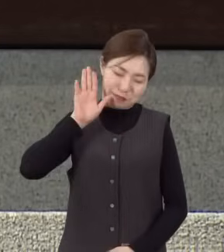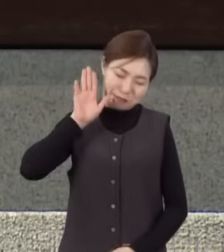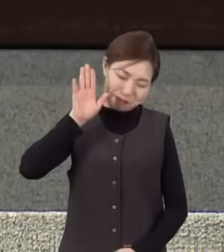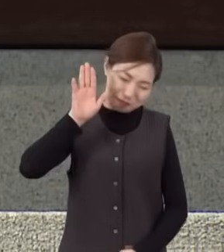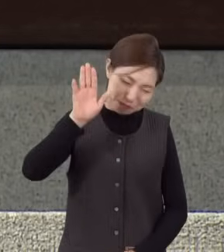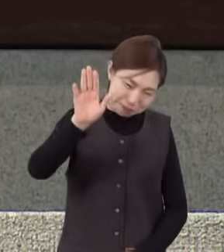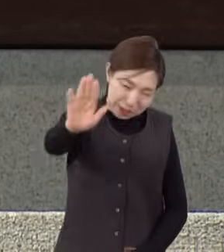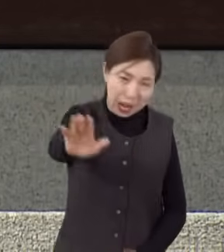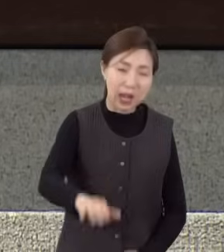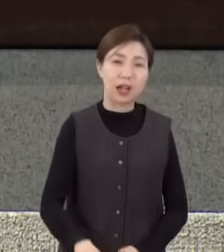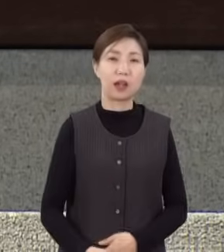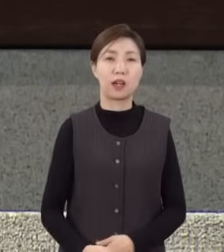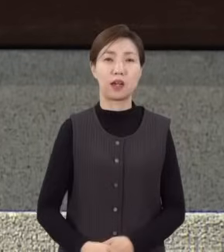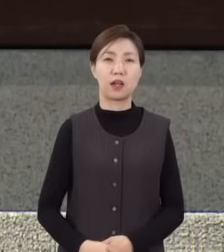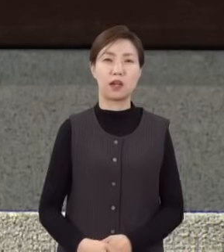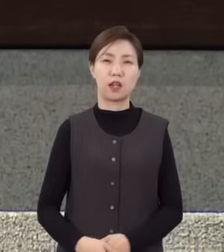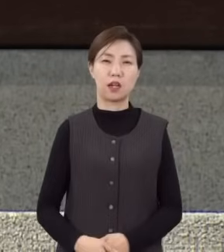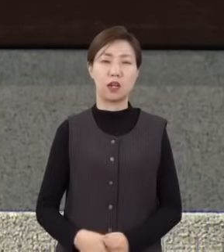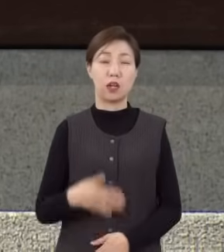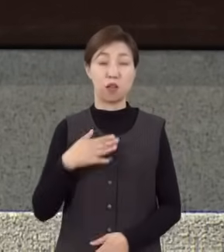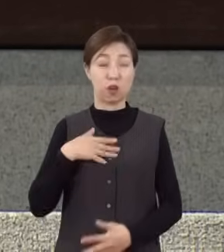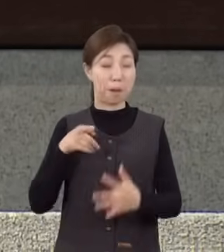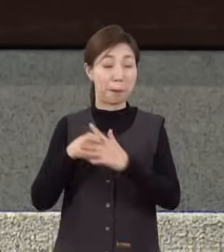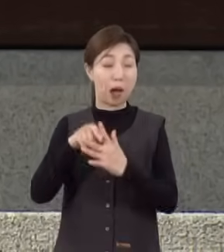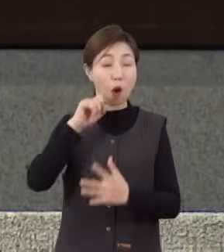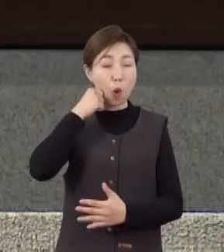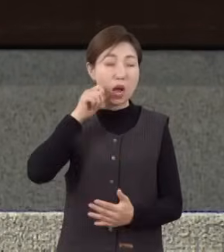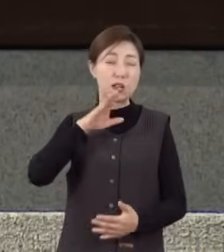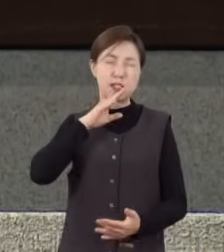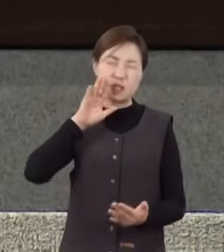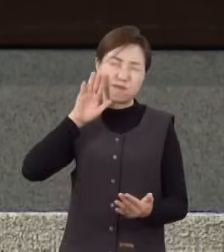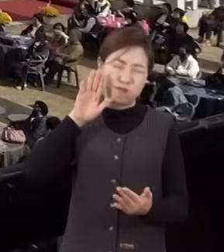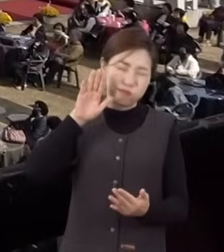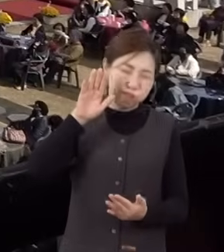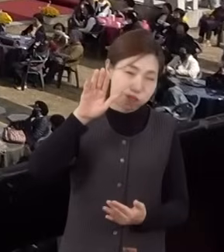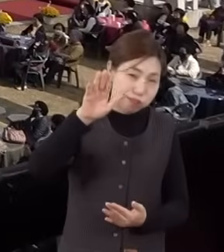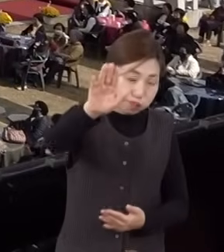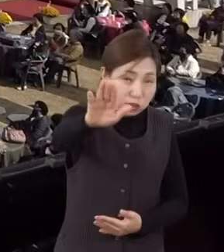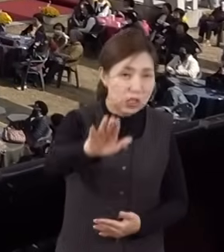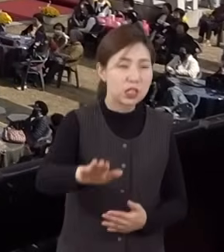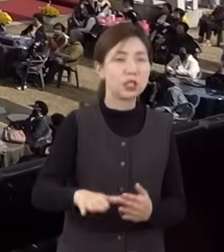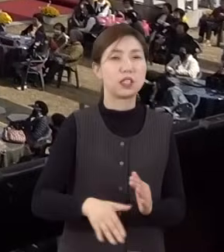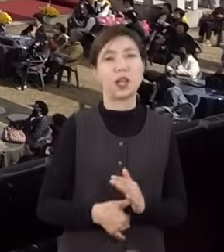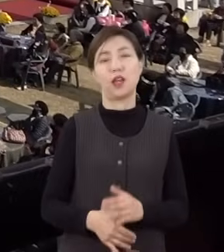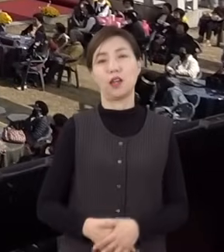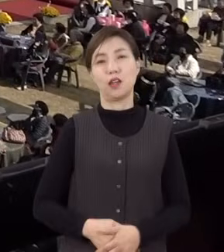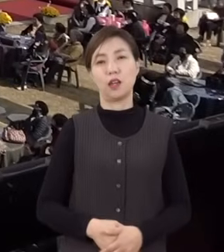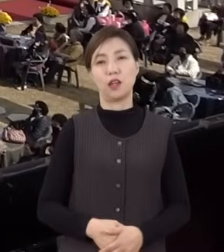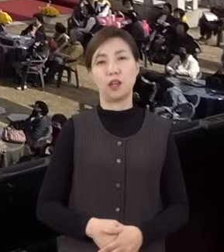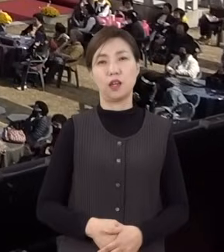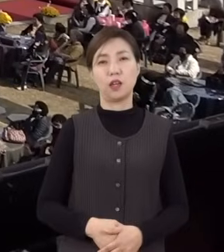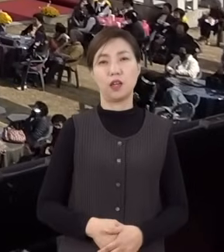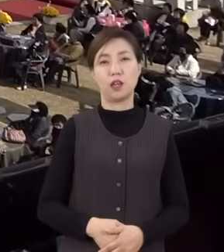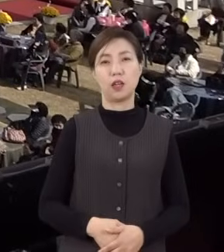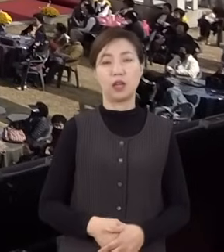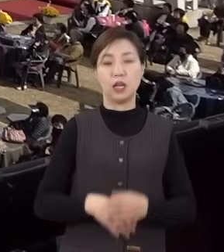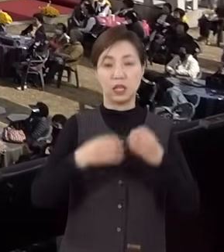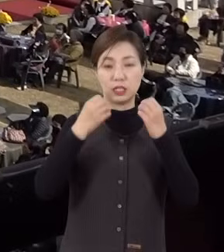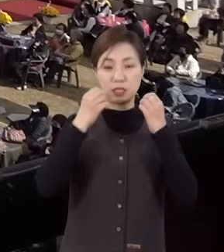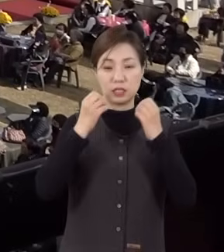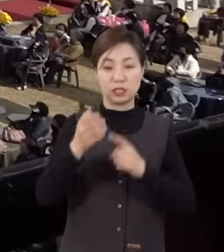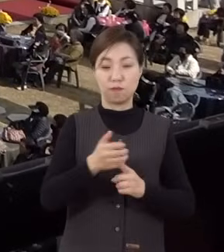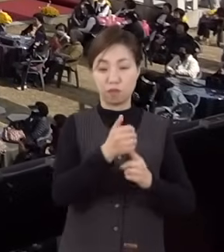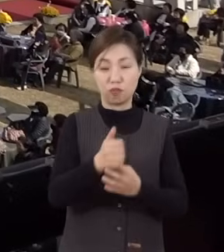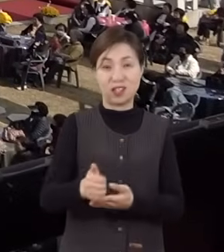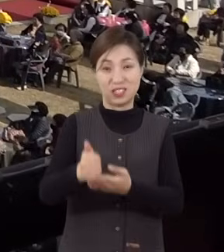머나먼 미래 세상, 헤아릴 수 없는 머나먼 미래 세상에 또 다른 부처님이 출현하셨을 때,